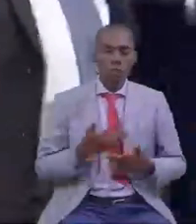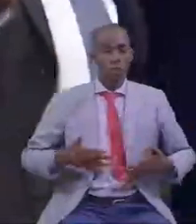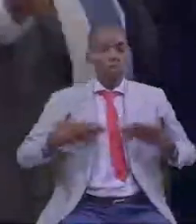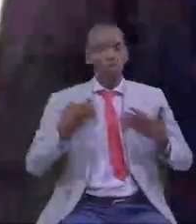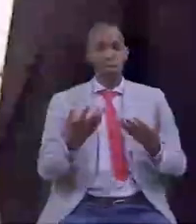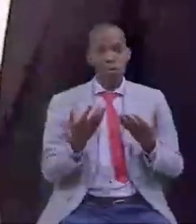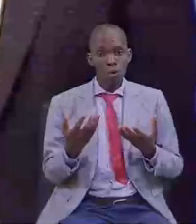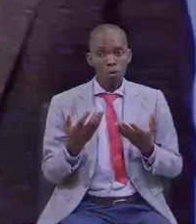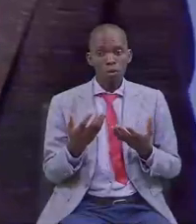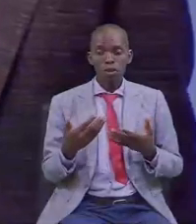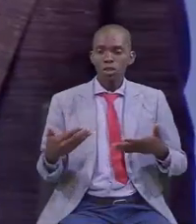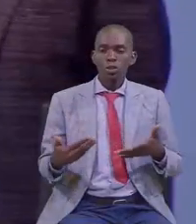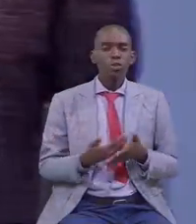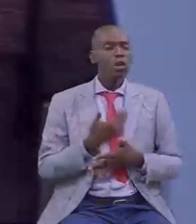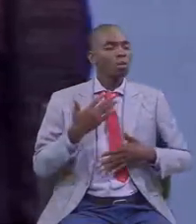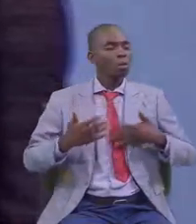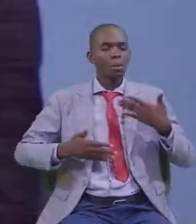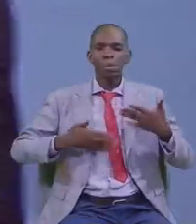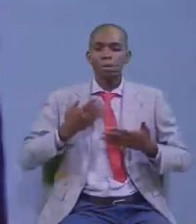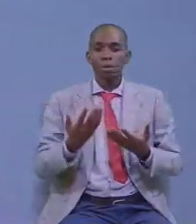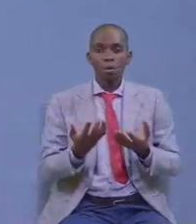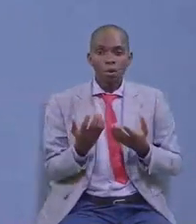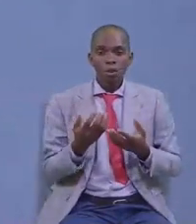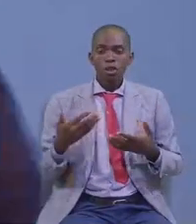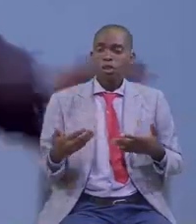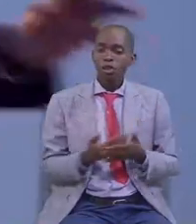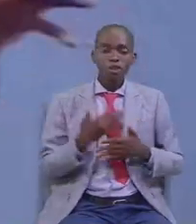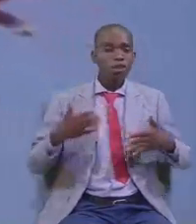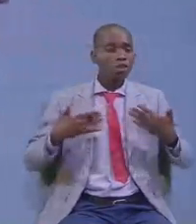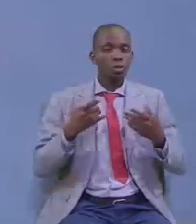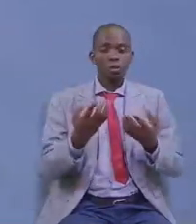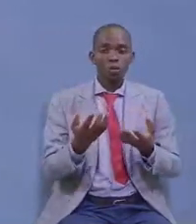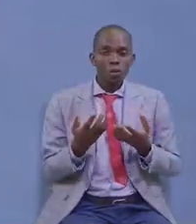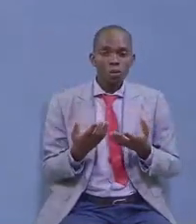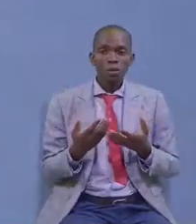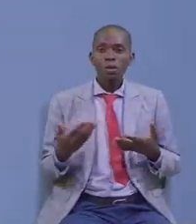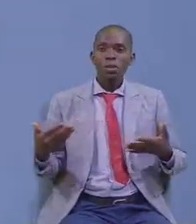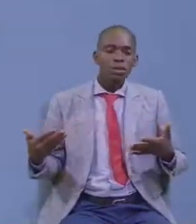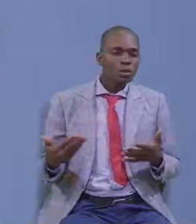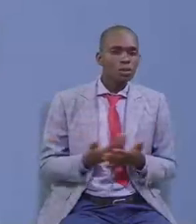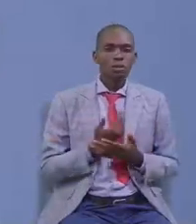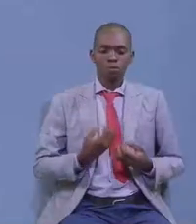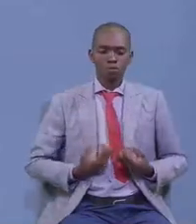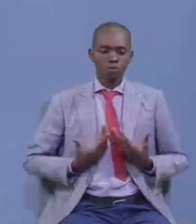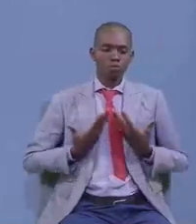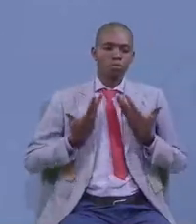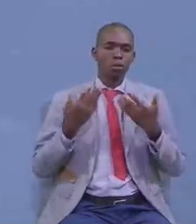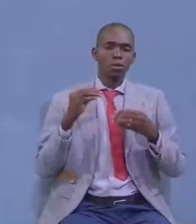un nouvel enthousiasme, une nouvelle joie, une nouvelle motivation dans ta vie.